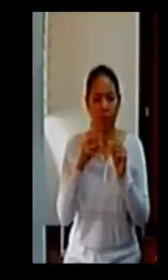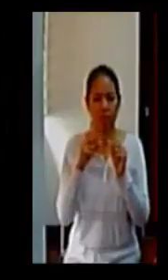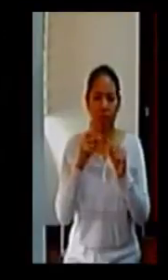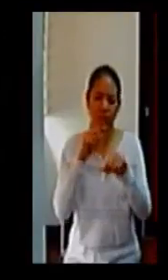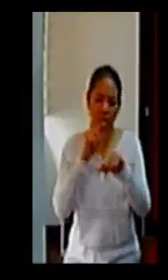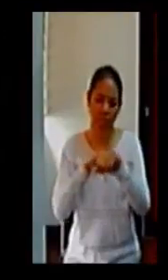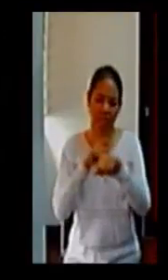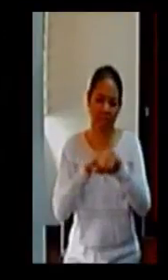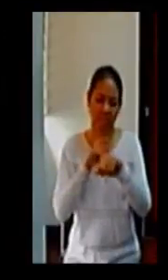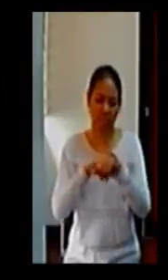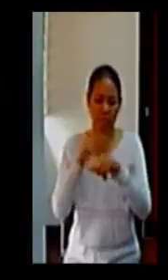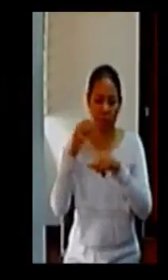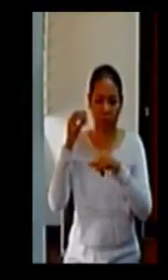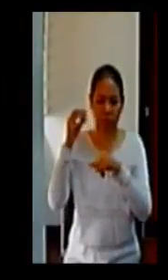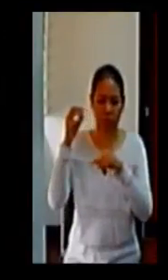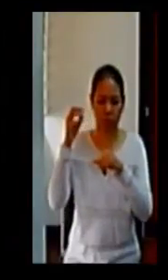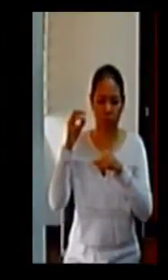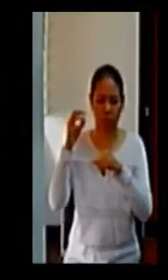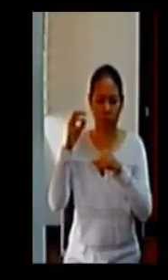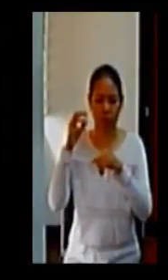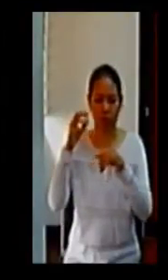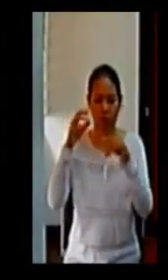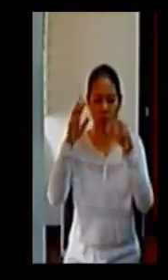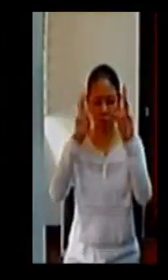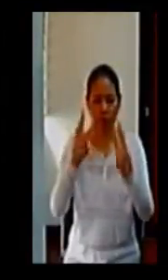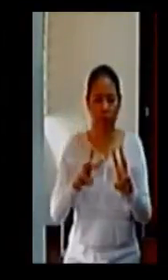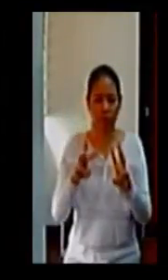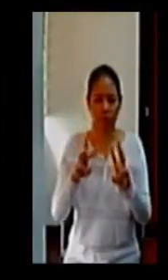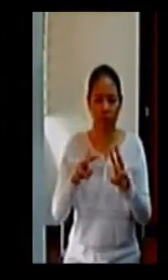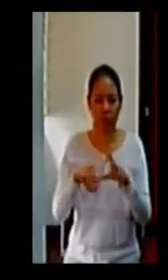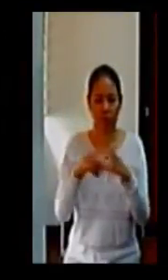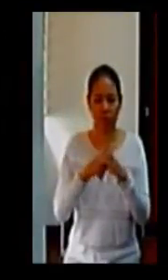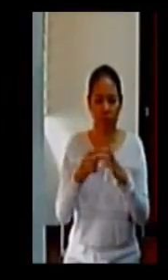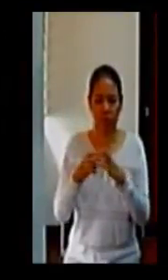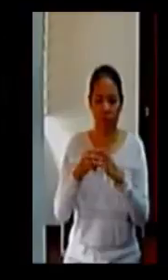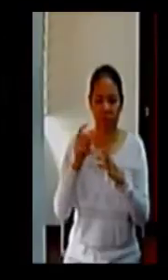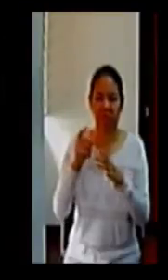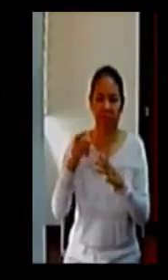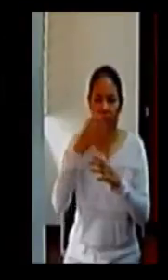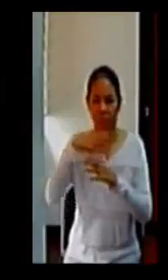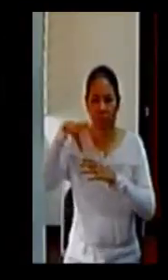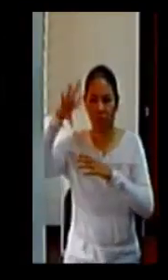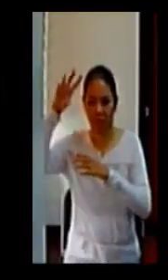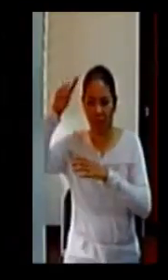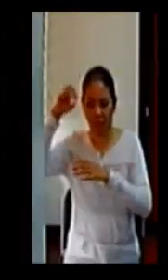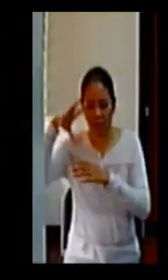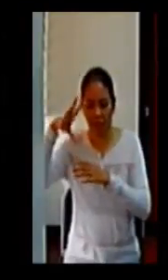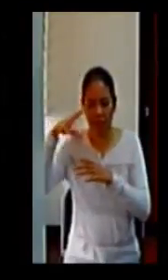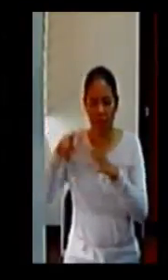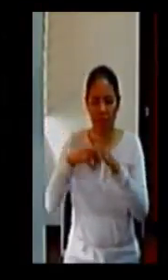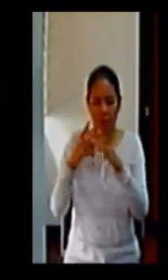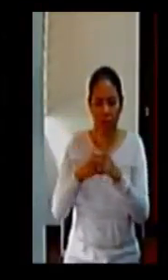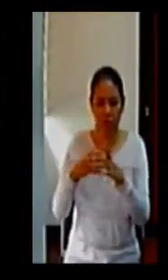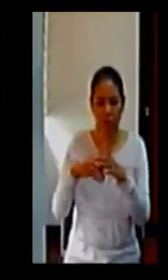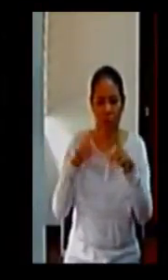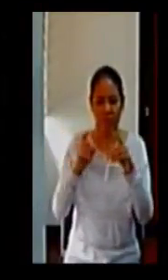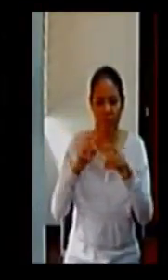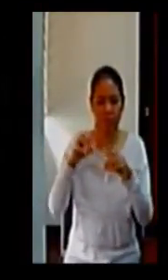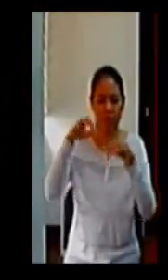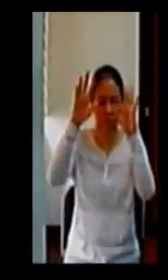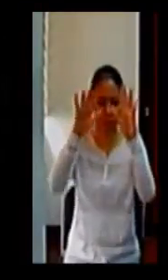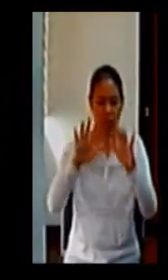o basta na lang umiinit yung panahon at nagbibigay ng sakit. So doon, parang